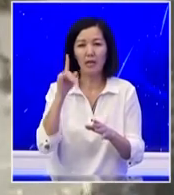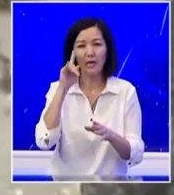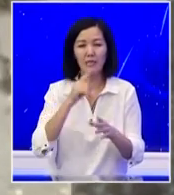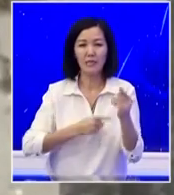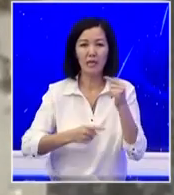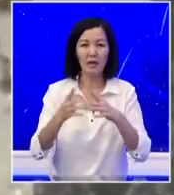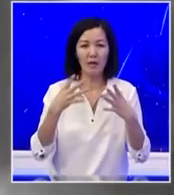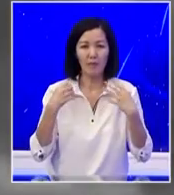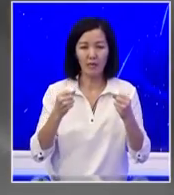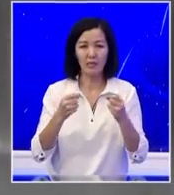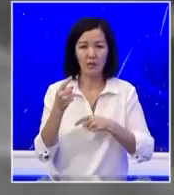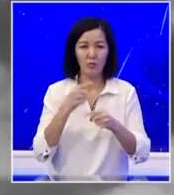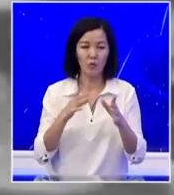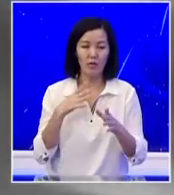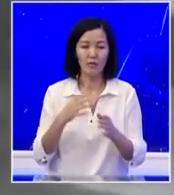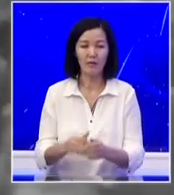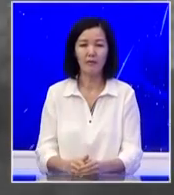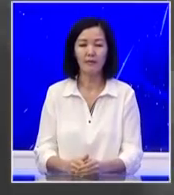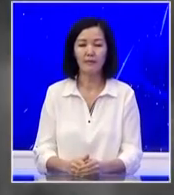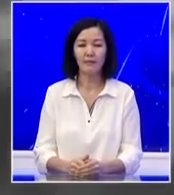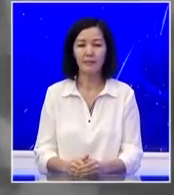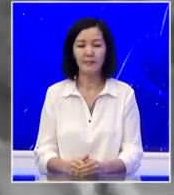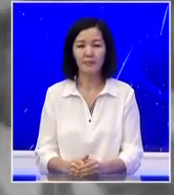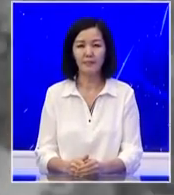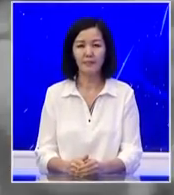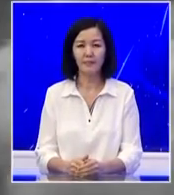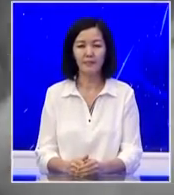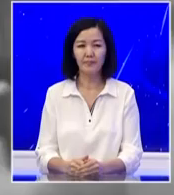аман есен оралады. День победы,